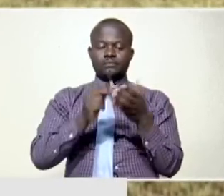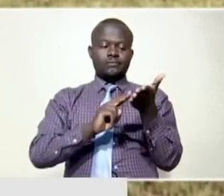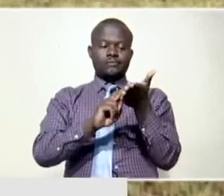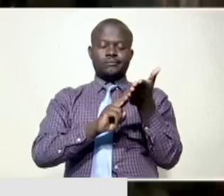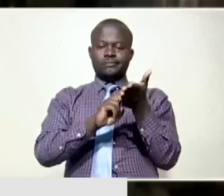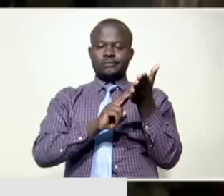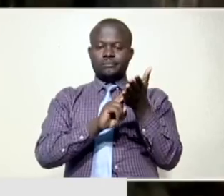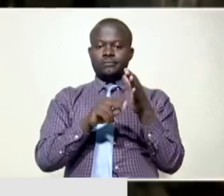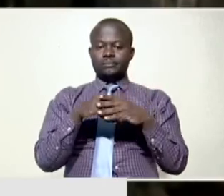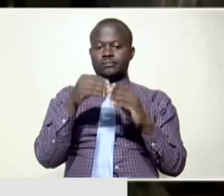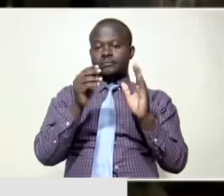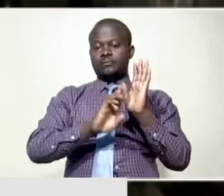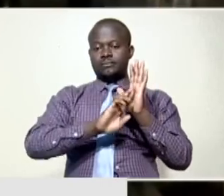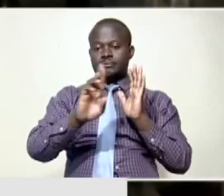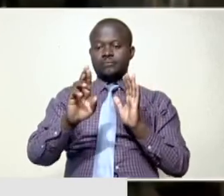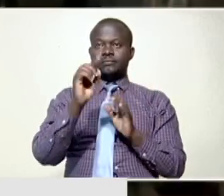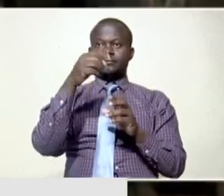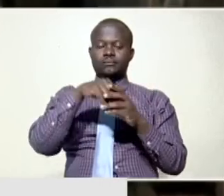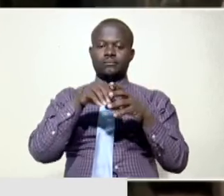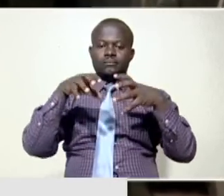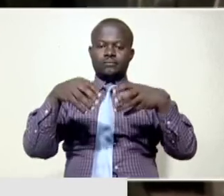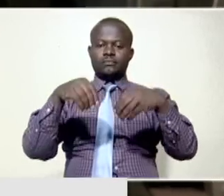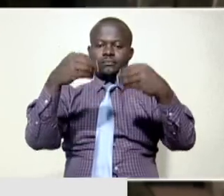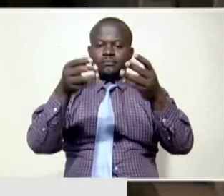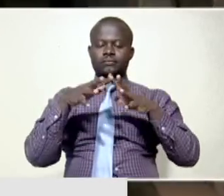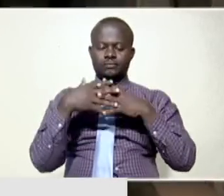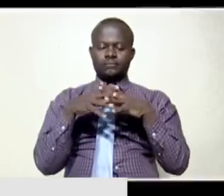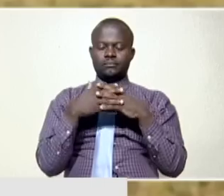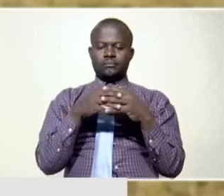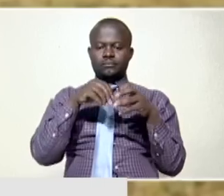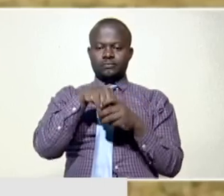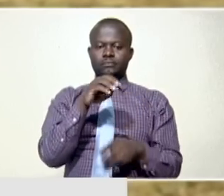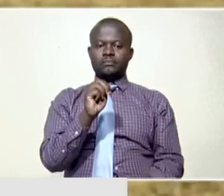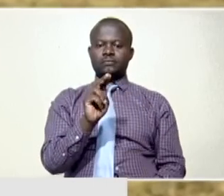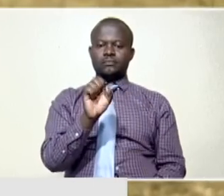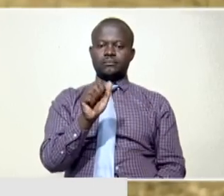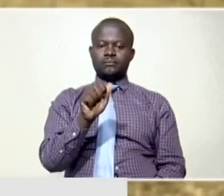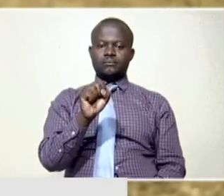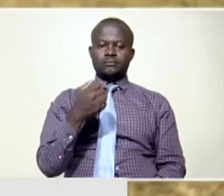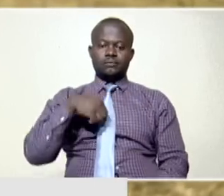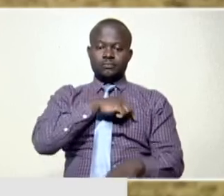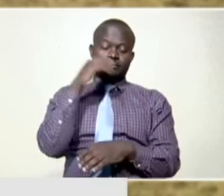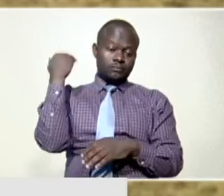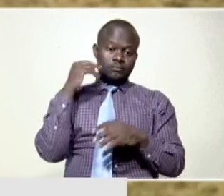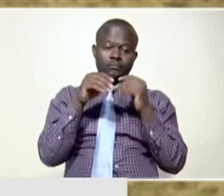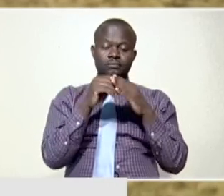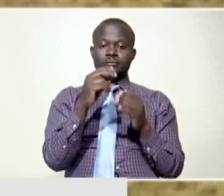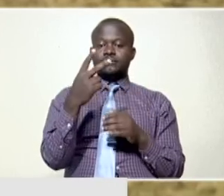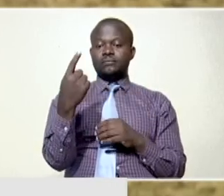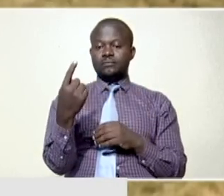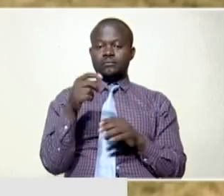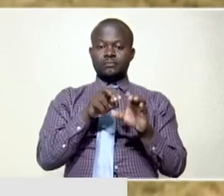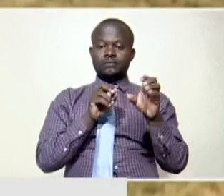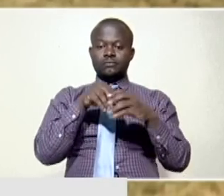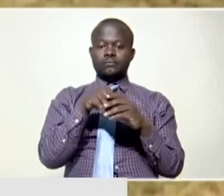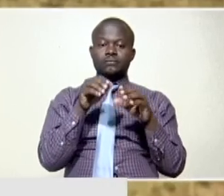bazikoresheje. Uyo nuhagarariye rimwe mu matsinda yari yahawe iyi mashini mu kagari ka Musasa. Twari abantu 21 bagenda bavamo. Umusigaye muri bangahe?